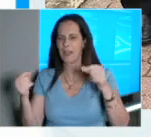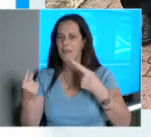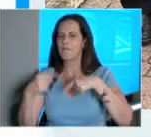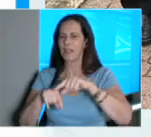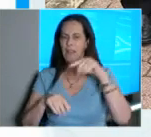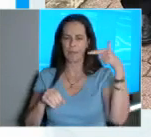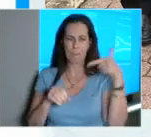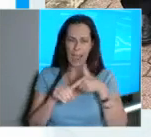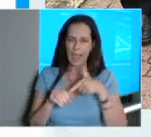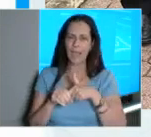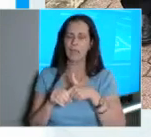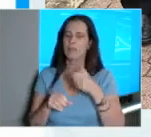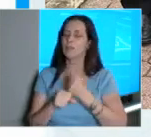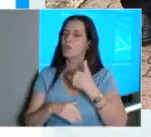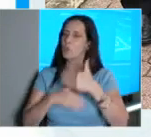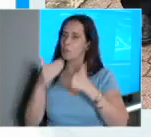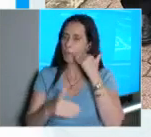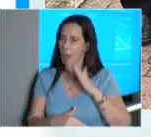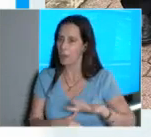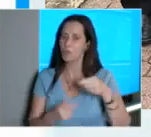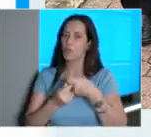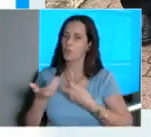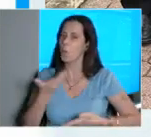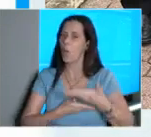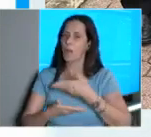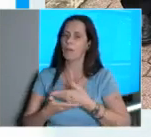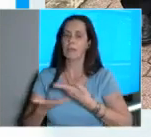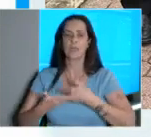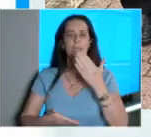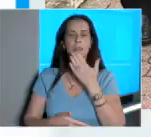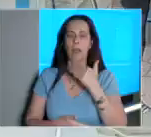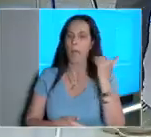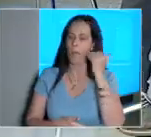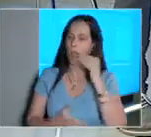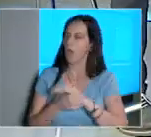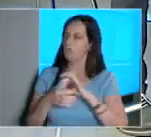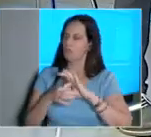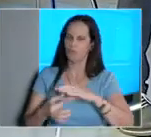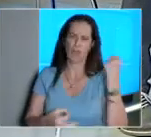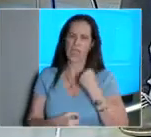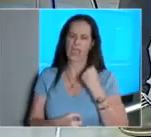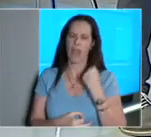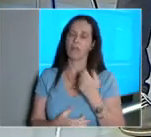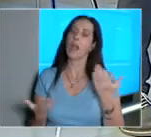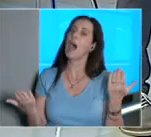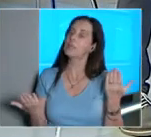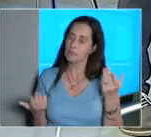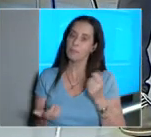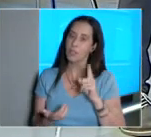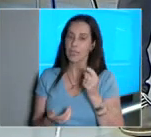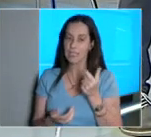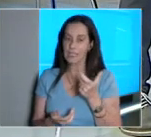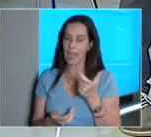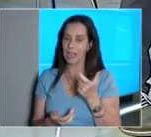ועידת בחריין, ומהלכים שמובילים ארצות הברית באזור, בשיתוף פעולה עם המדינות, יחסי ארצות הברית וישראל חזקים מאי פעם, אז מי שככה אולי